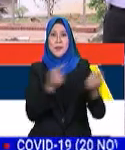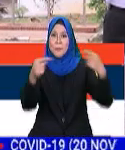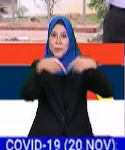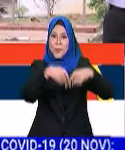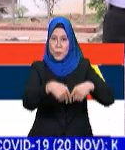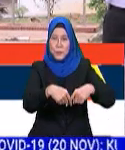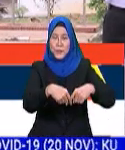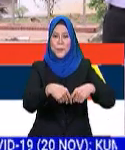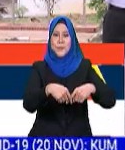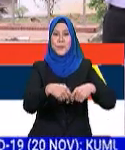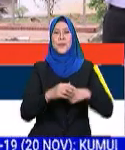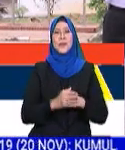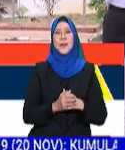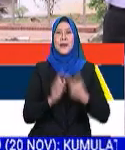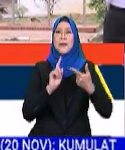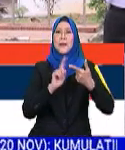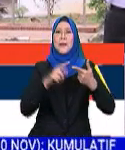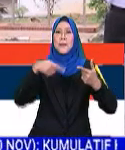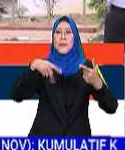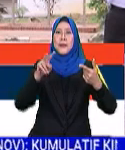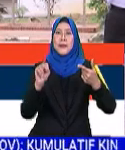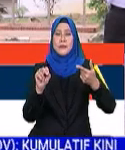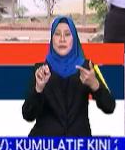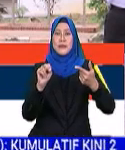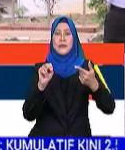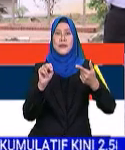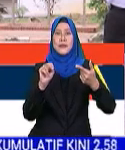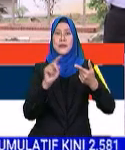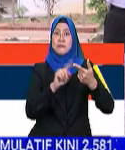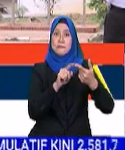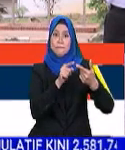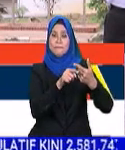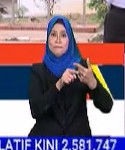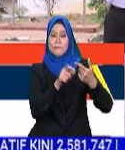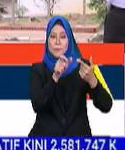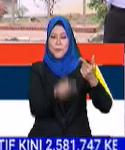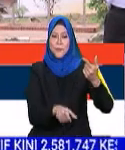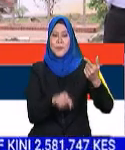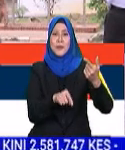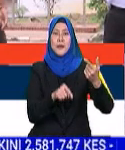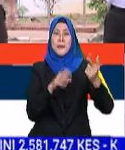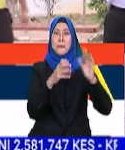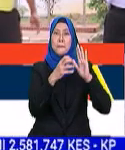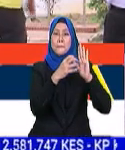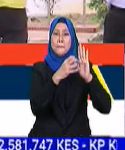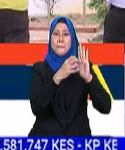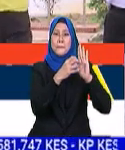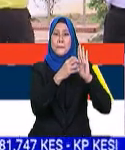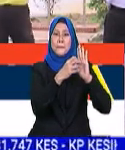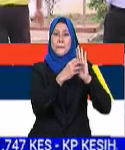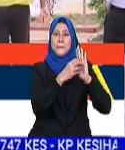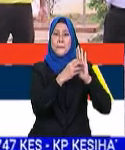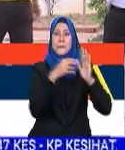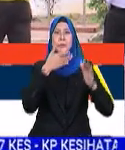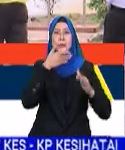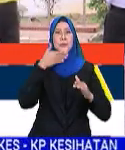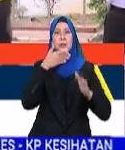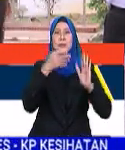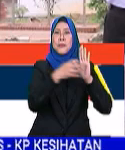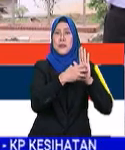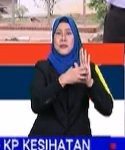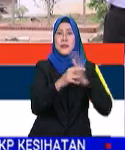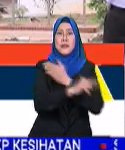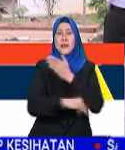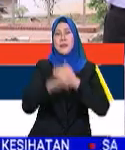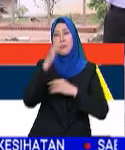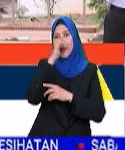Tan Kuah Jaya, Perikatan Nasional Muhammad Al-Afi Yahya yang merupakan Ketua Dewan PAS Ketua Dewan Pemuda PAS Negeri